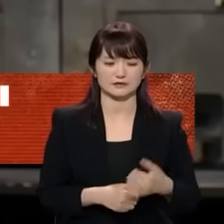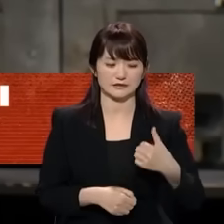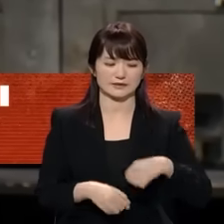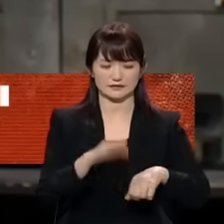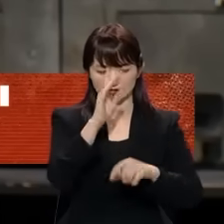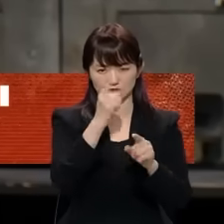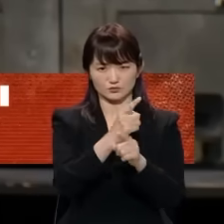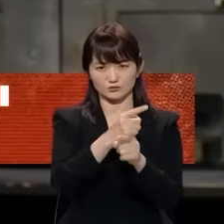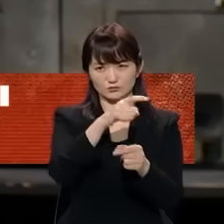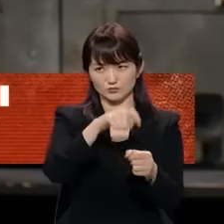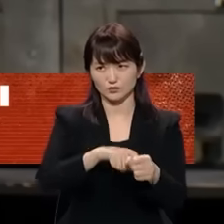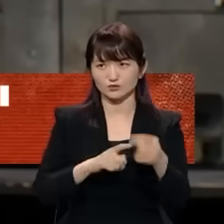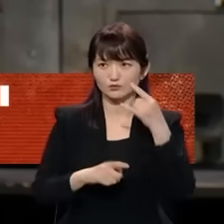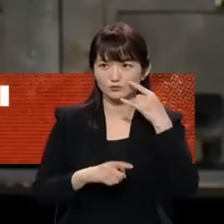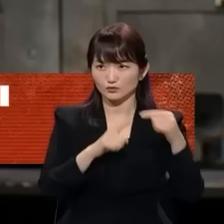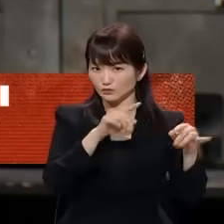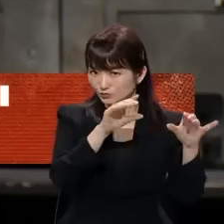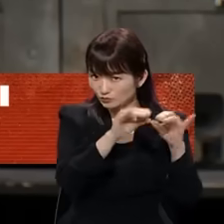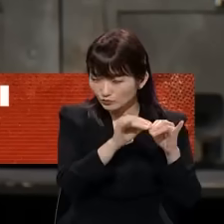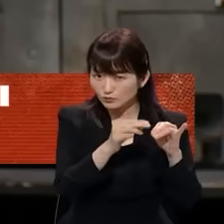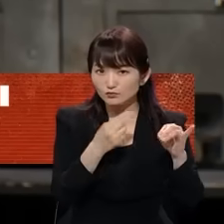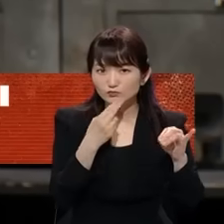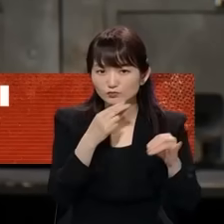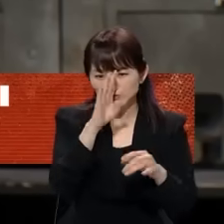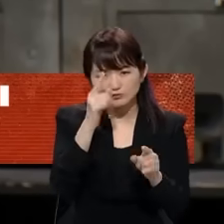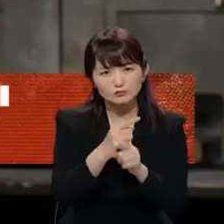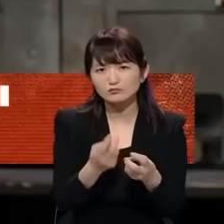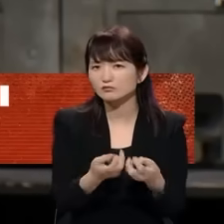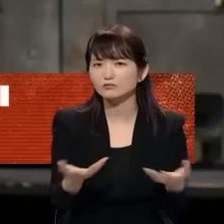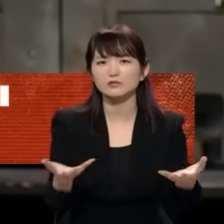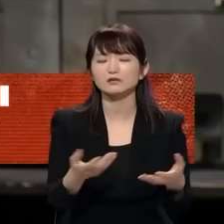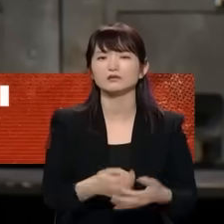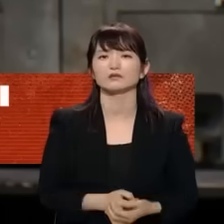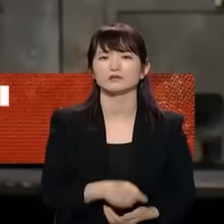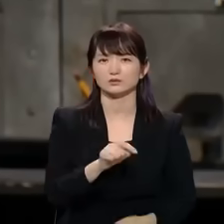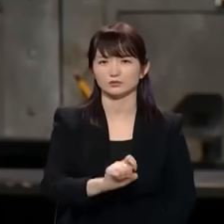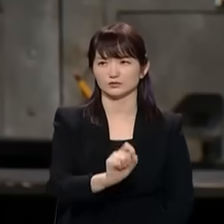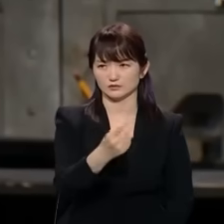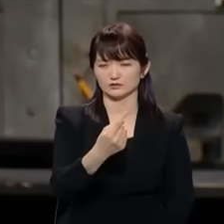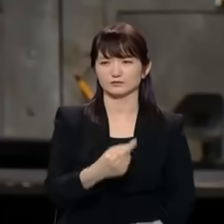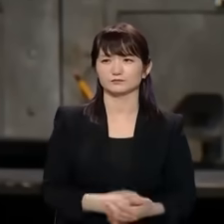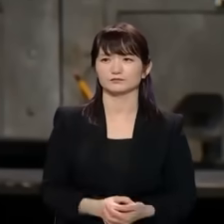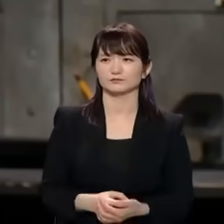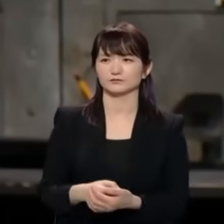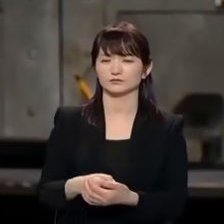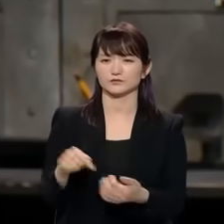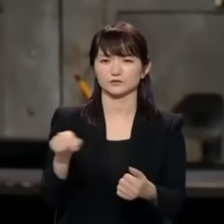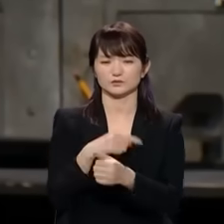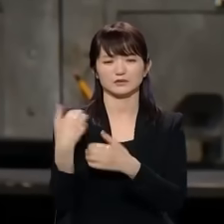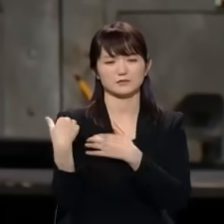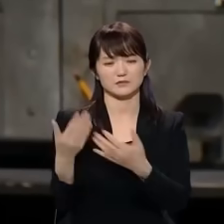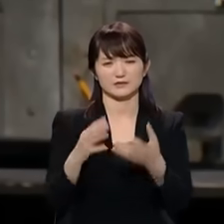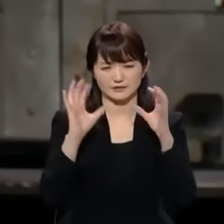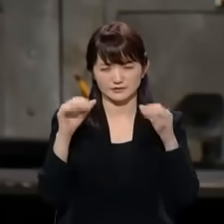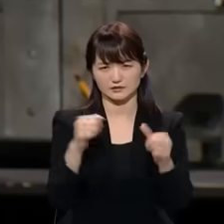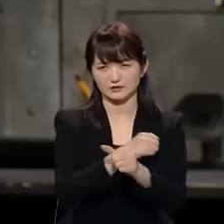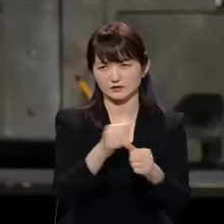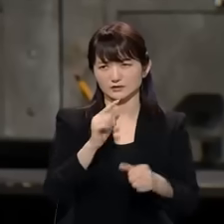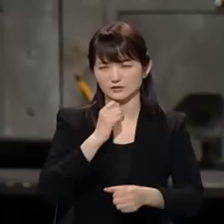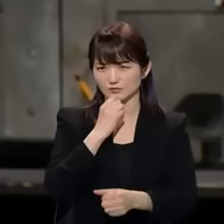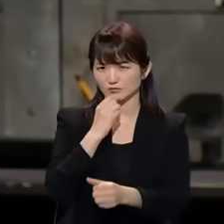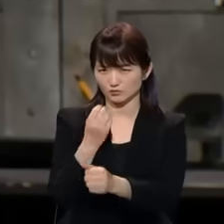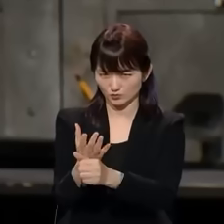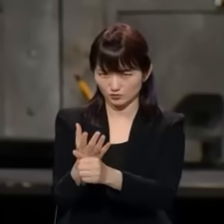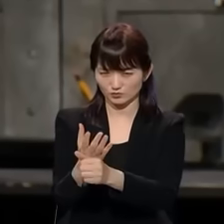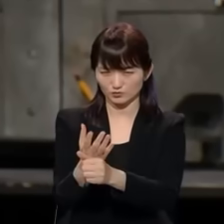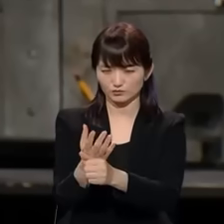하기 위해서는 지금은 부모가 동의를 안 하면 치료받을 길이 없어요. 그것 때문에 이제 교육적 방임, 아동학대로 고발을 한다고 합니다.